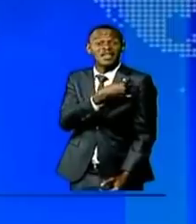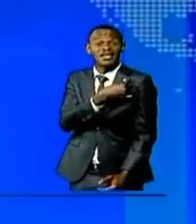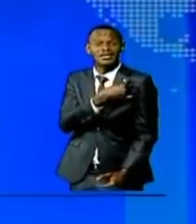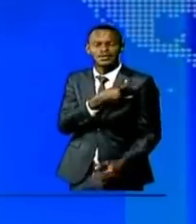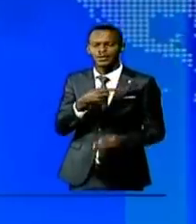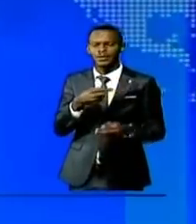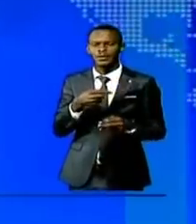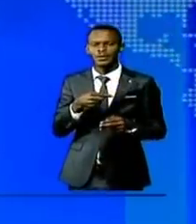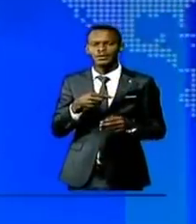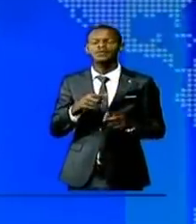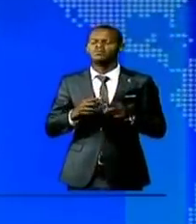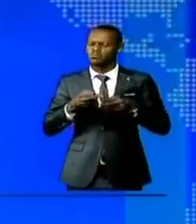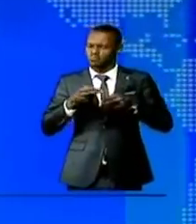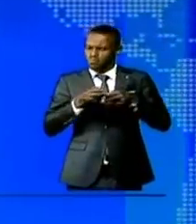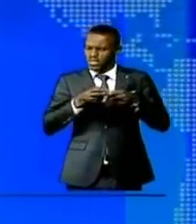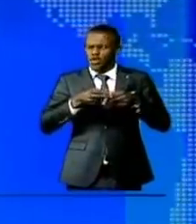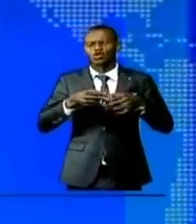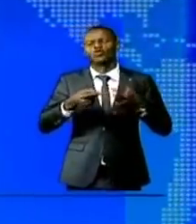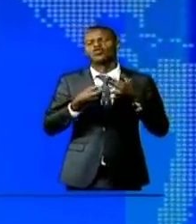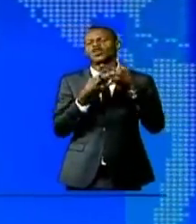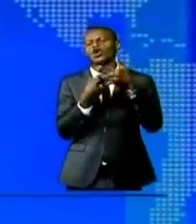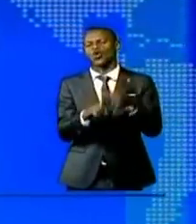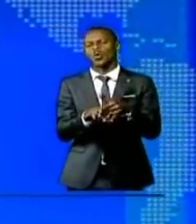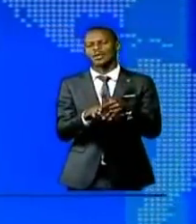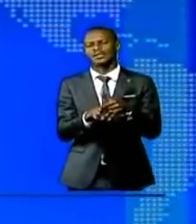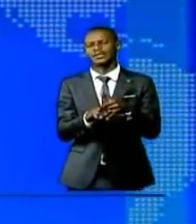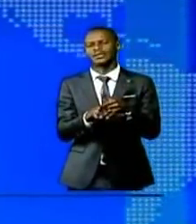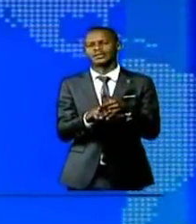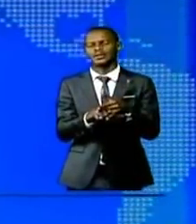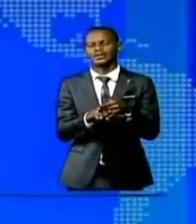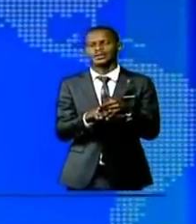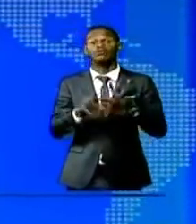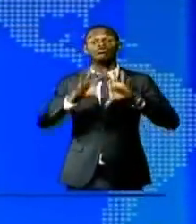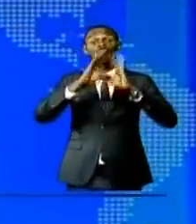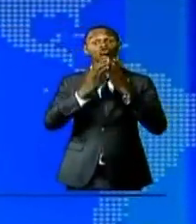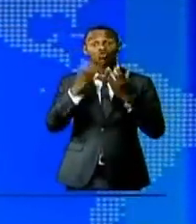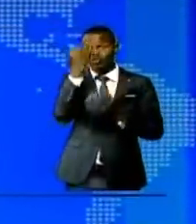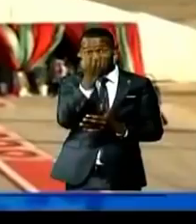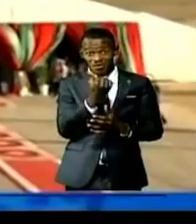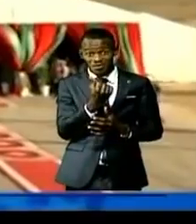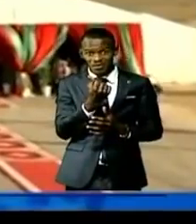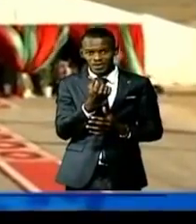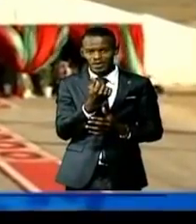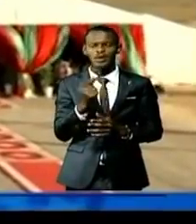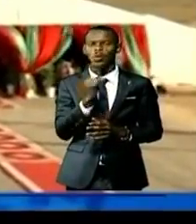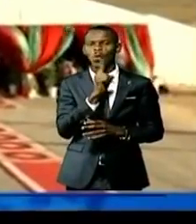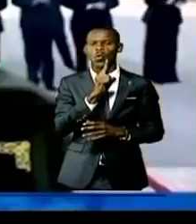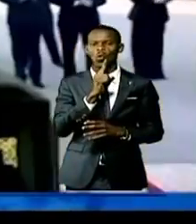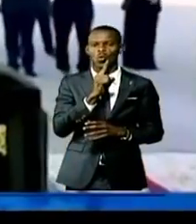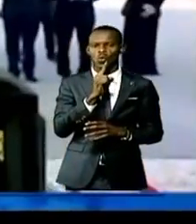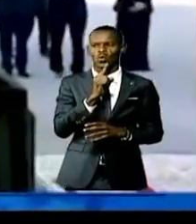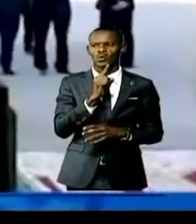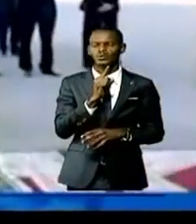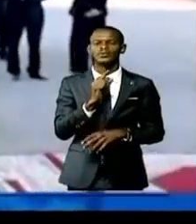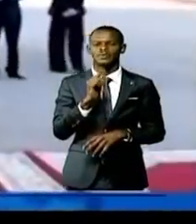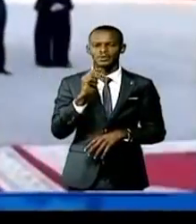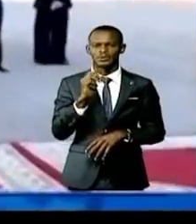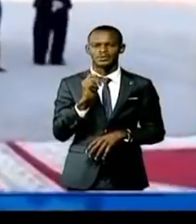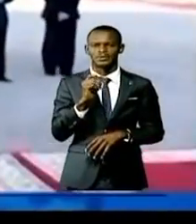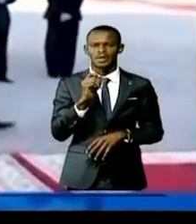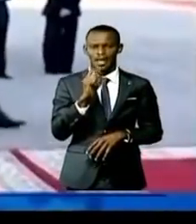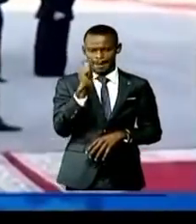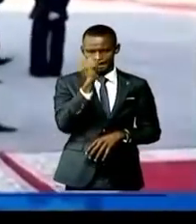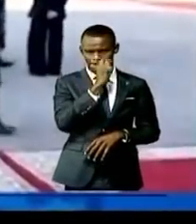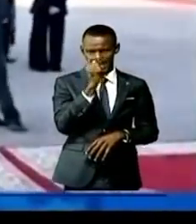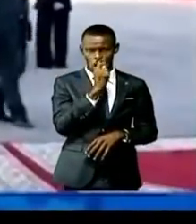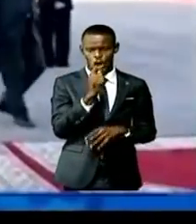souveraineté vaccinale du Maroc et du continent. Des précisions avec Christine Lenzou. Que le Royaume du Maroc a lancé la